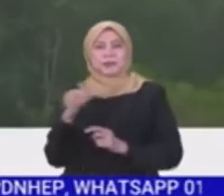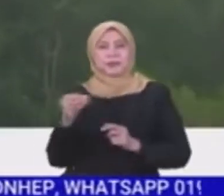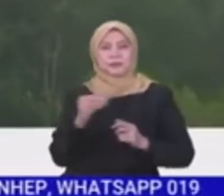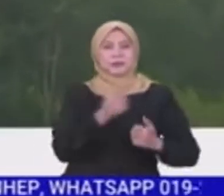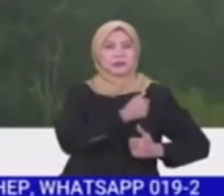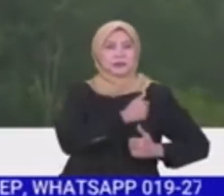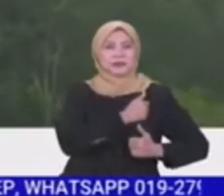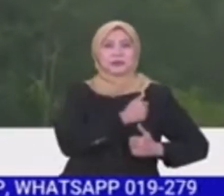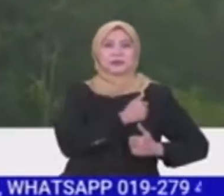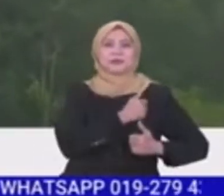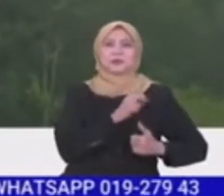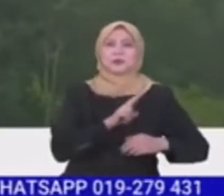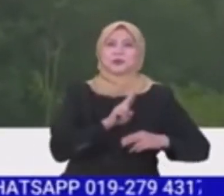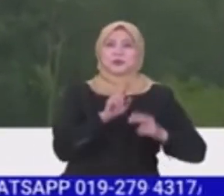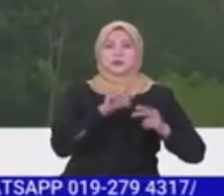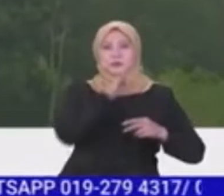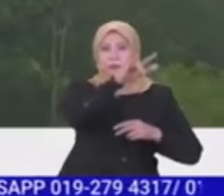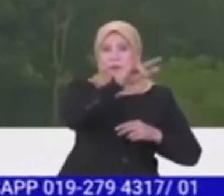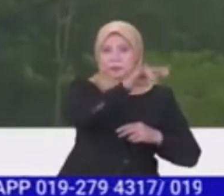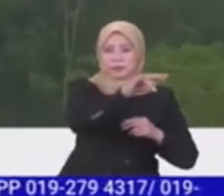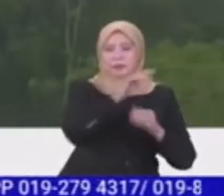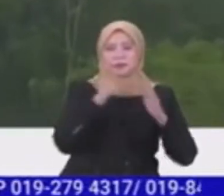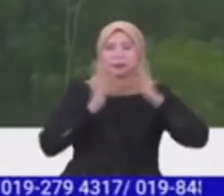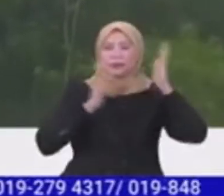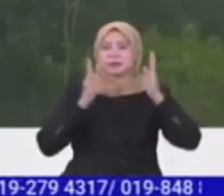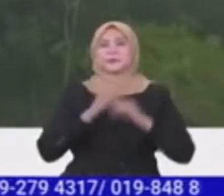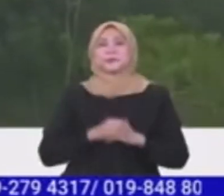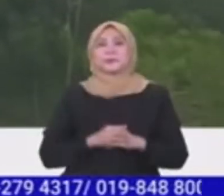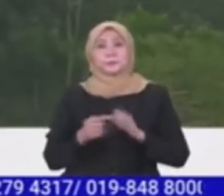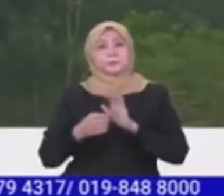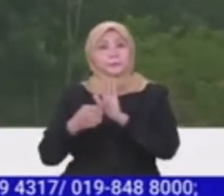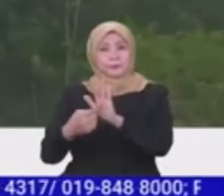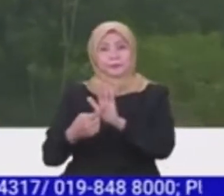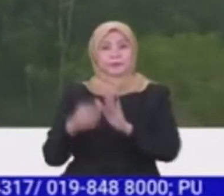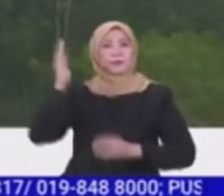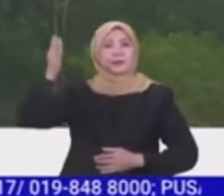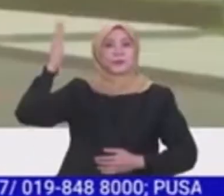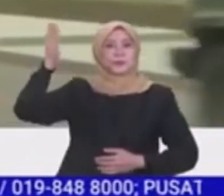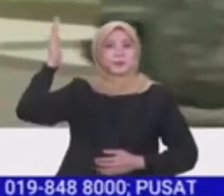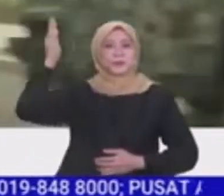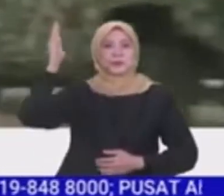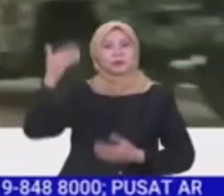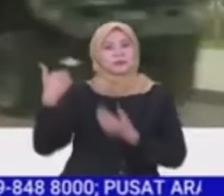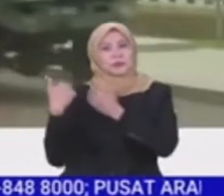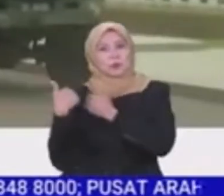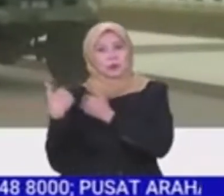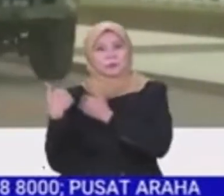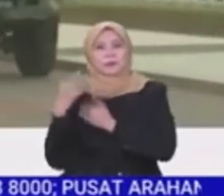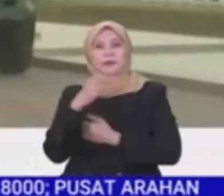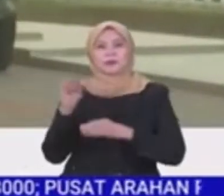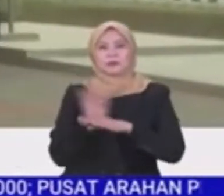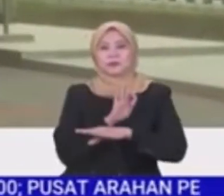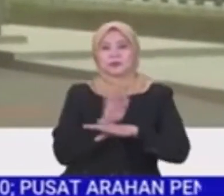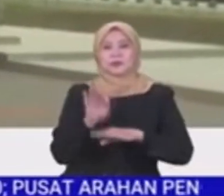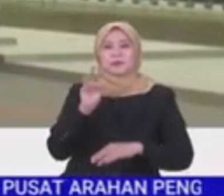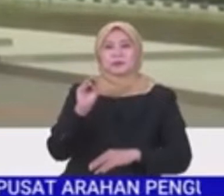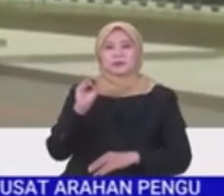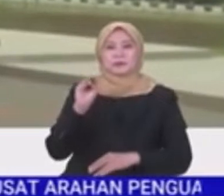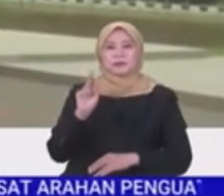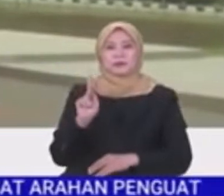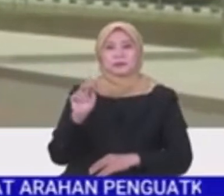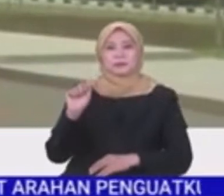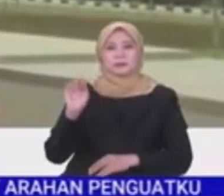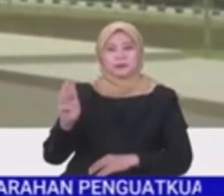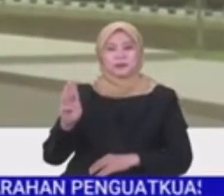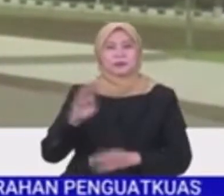tentera udara diraja Malaysia seri Paduka turut dipersembahkan taklimat mengenai peranan serta fungsi mkab